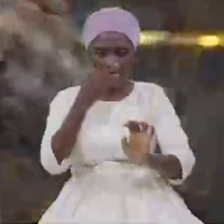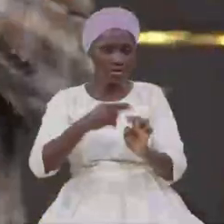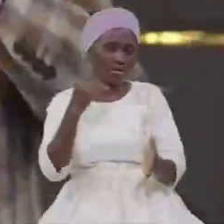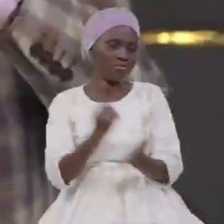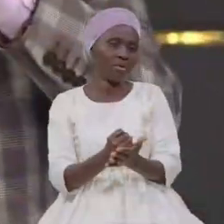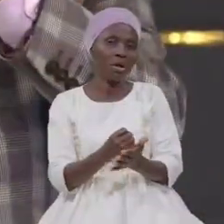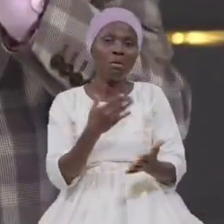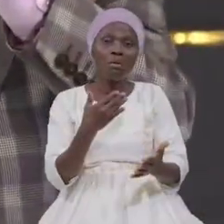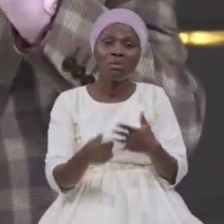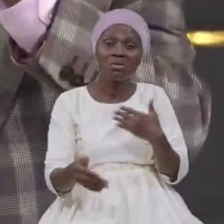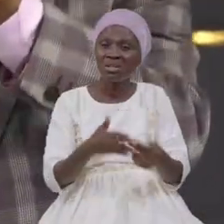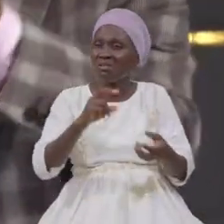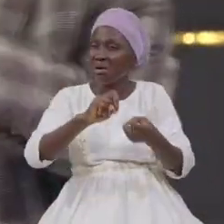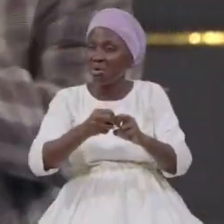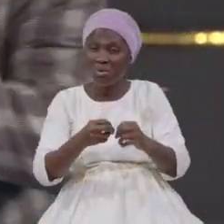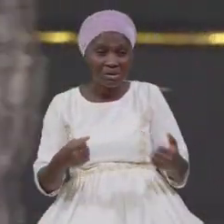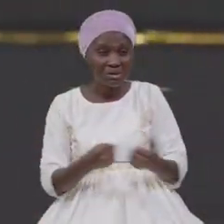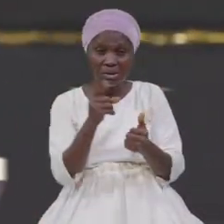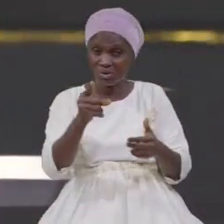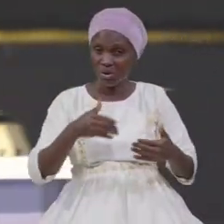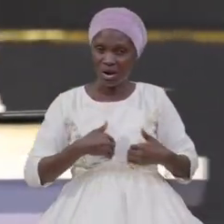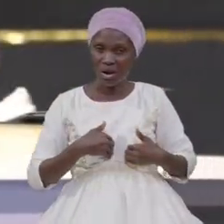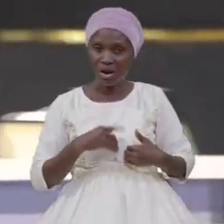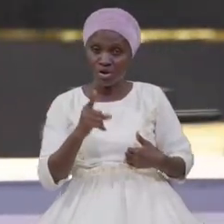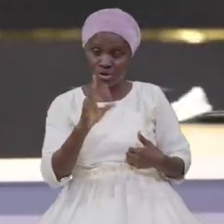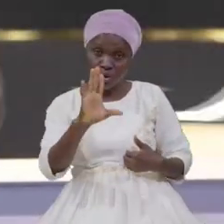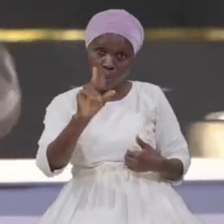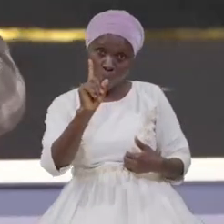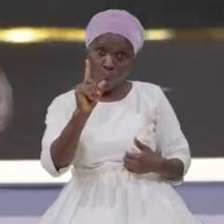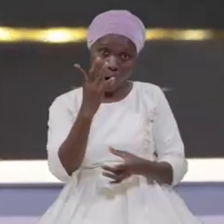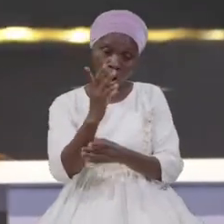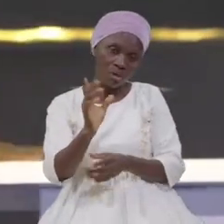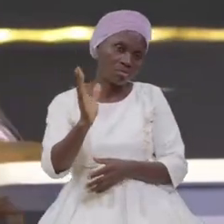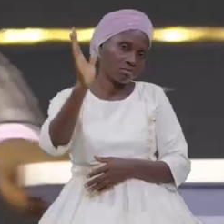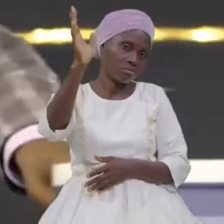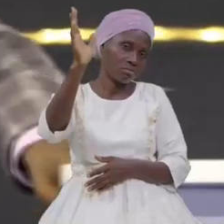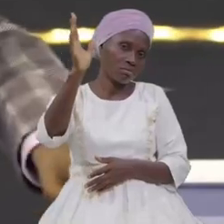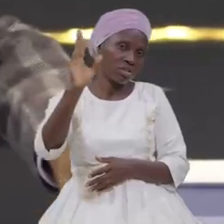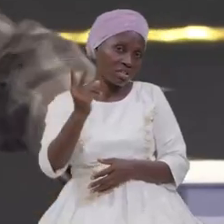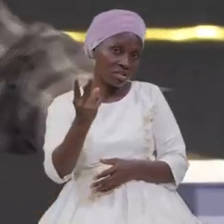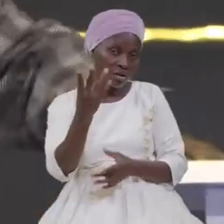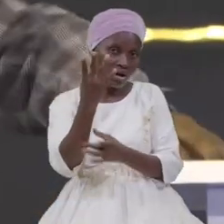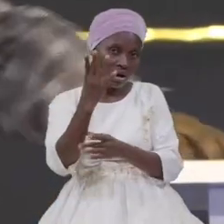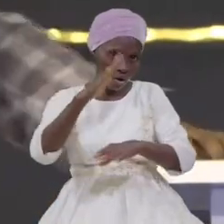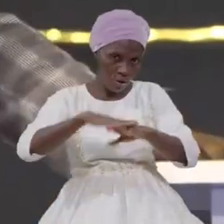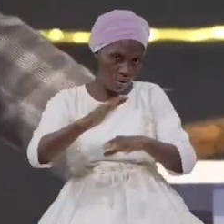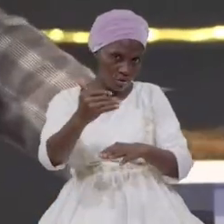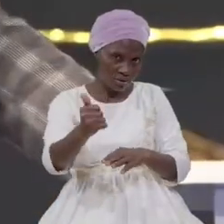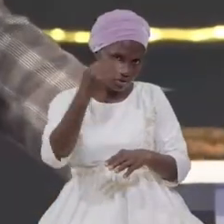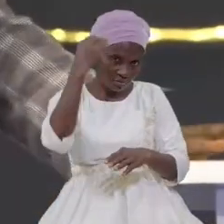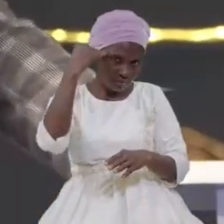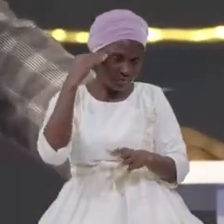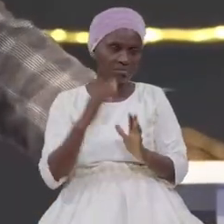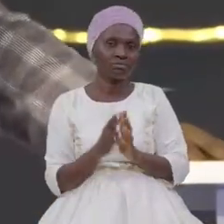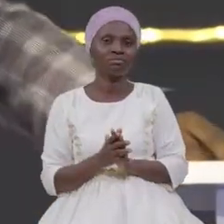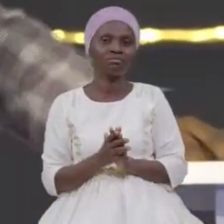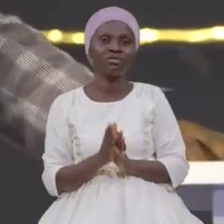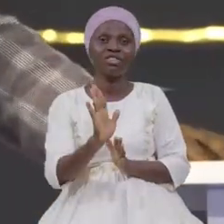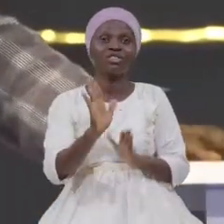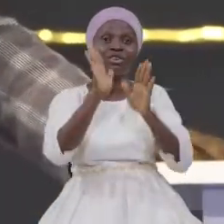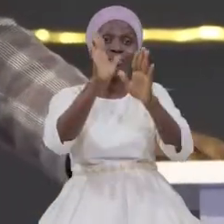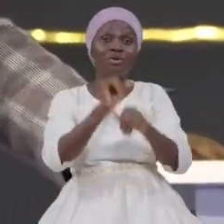défi que tu as, tu lèves une main et tu mets l'autre main sur toi, là où tu as le problème.